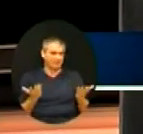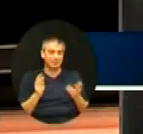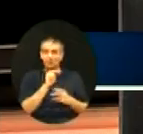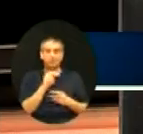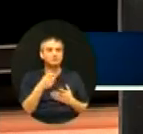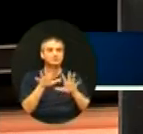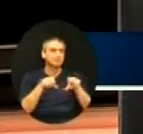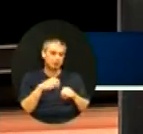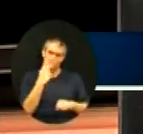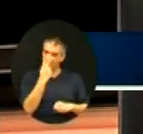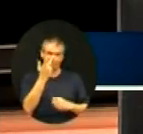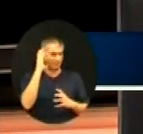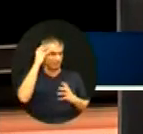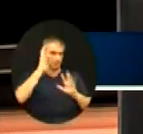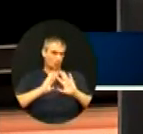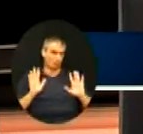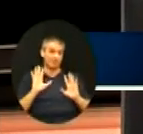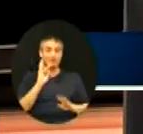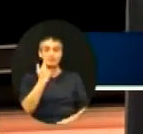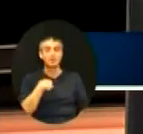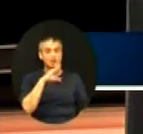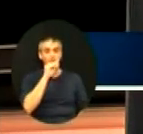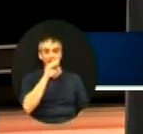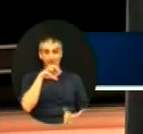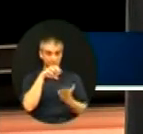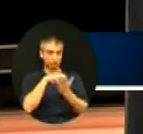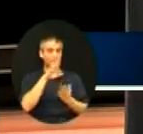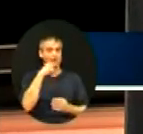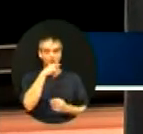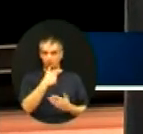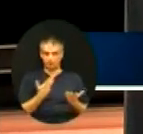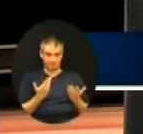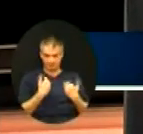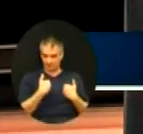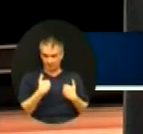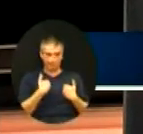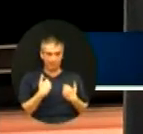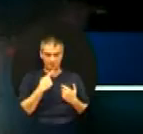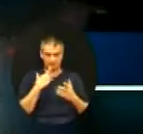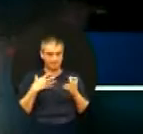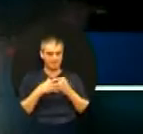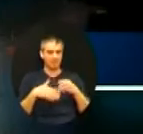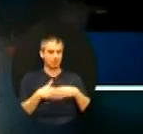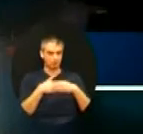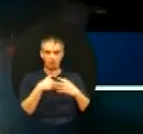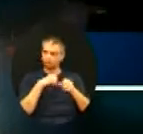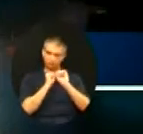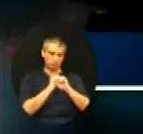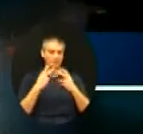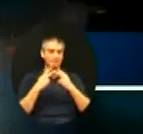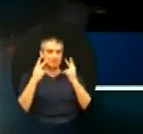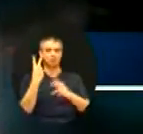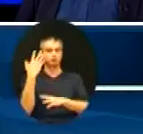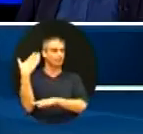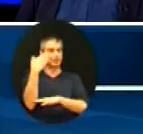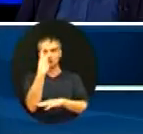סוגיית, הסיפוח הוא כמובן טירוף מוחלט, אבל כשאנחנו מדברים על מעלה אדומים, אנחנו, אני מתכוונת למחנה השלום שתומך בפתרון שתי